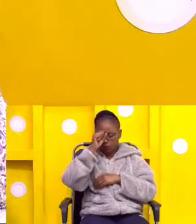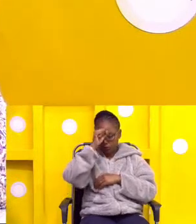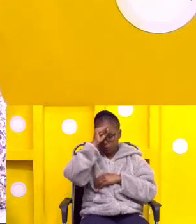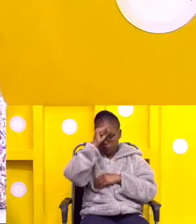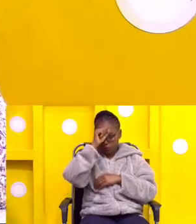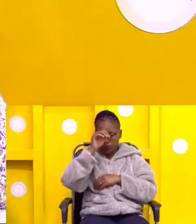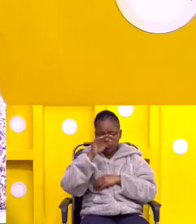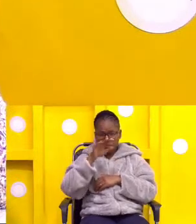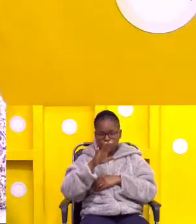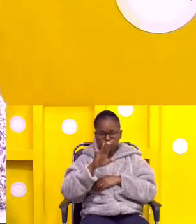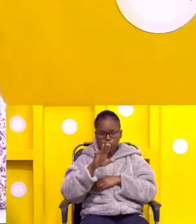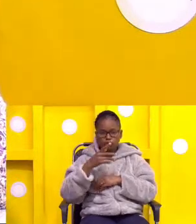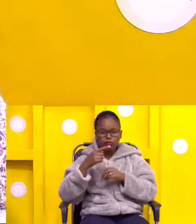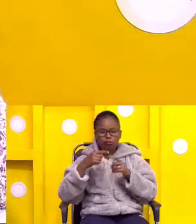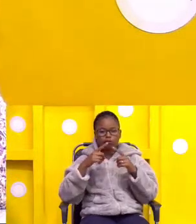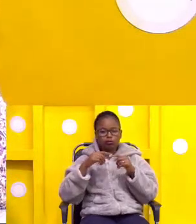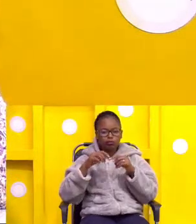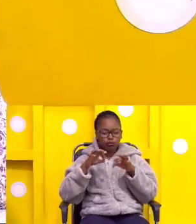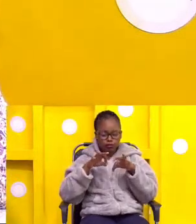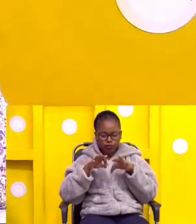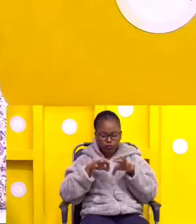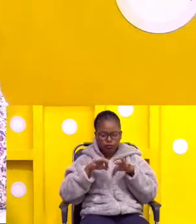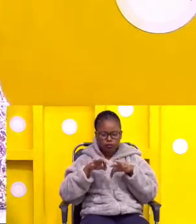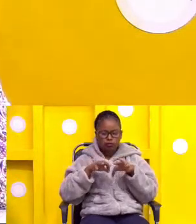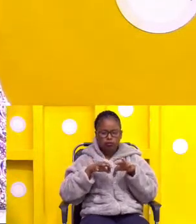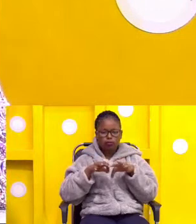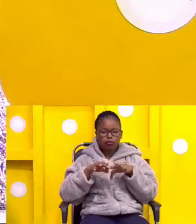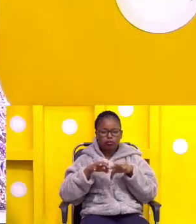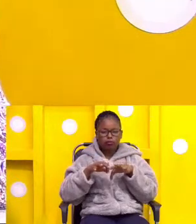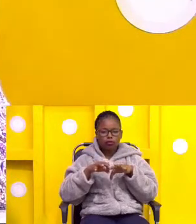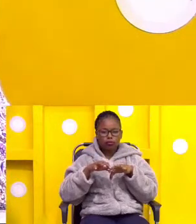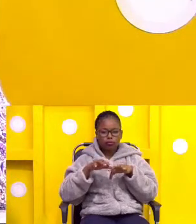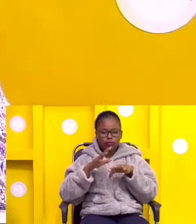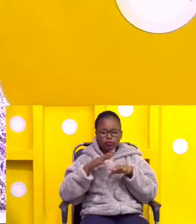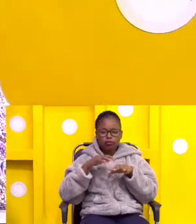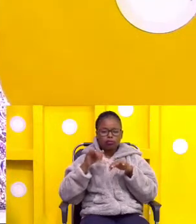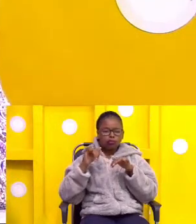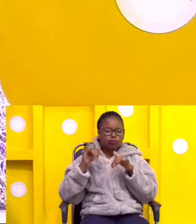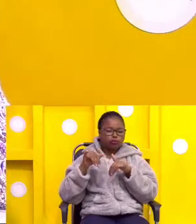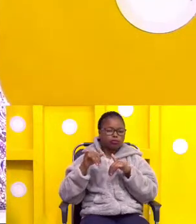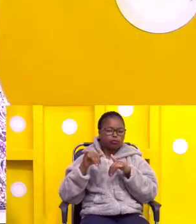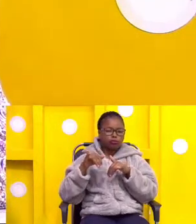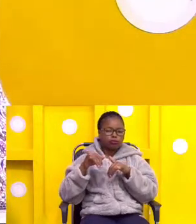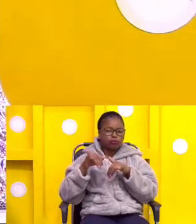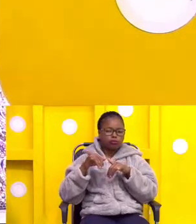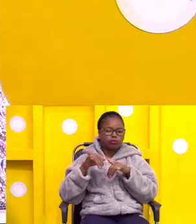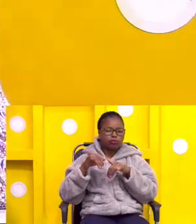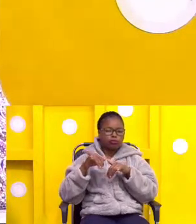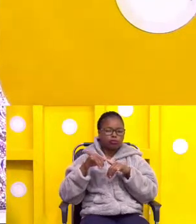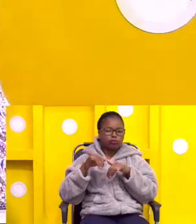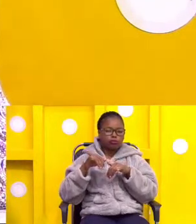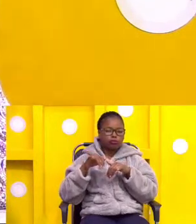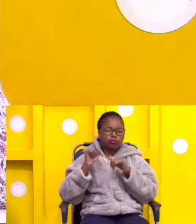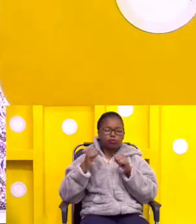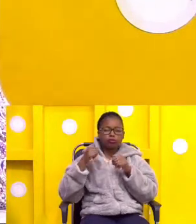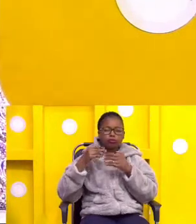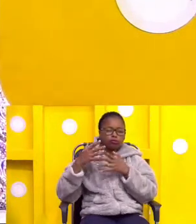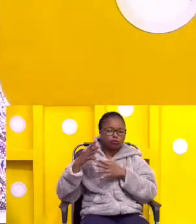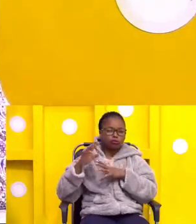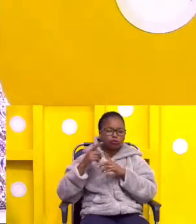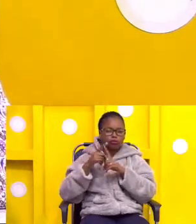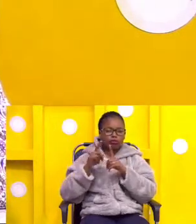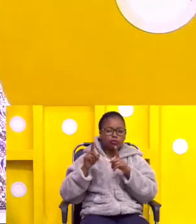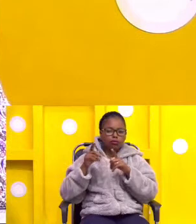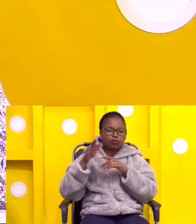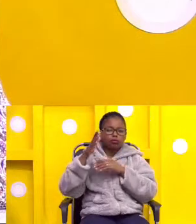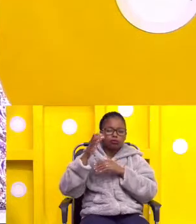mwathani ndä roka gå gä tetera ngä anjikare ndä må ritu my brother tigana naya aya nä tå rä tigana no ngai å rä